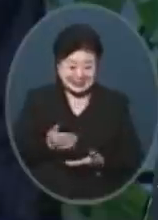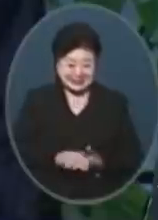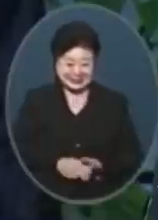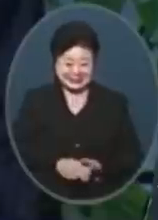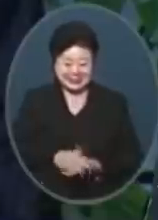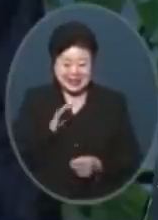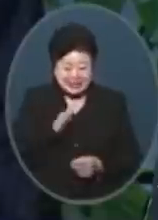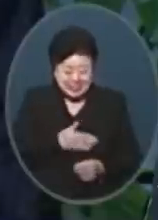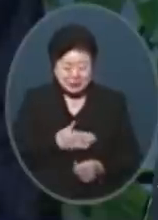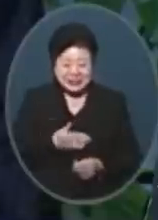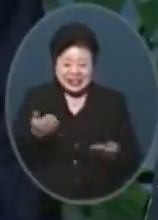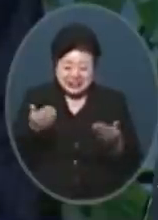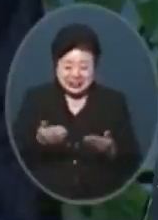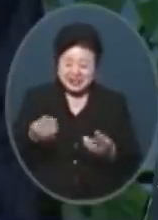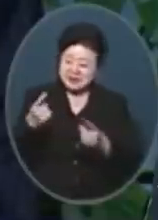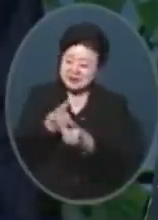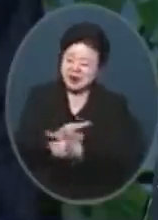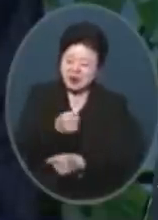잘못되는 것이